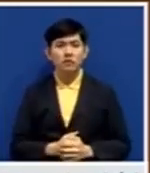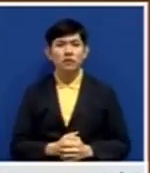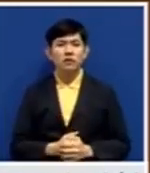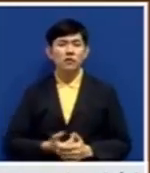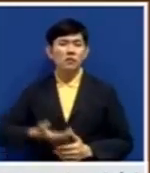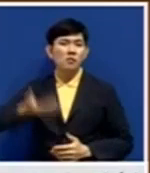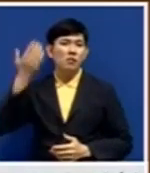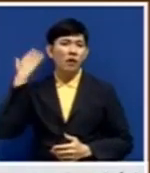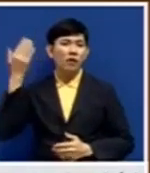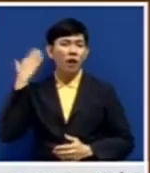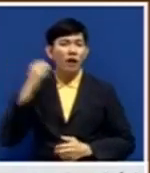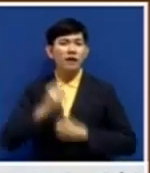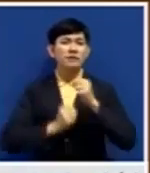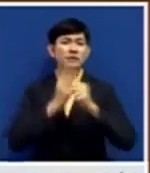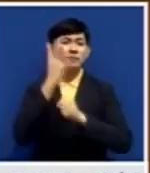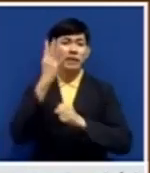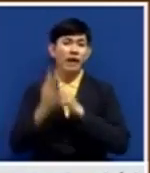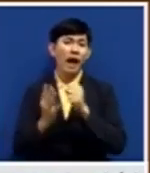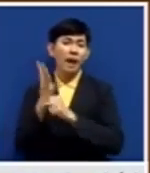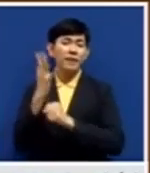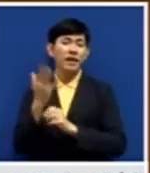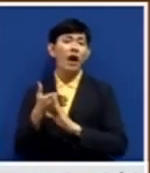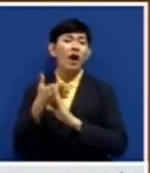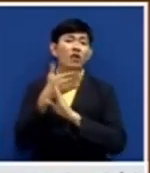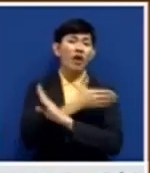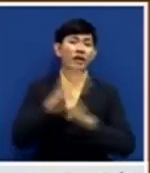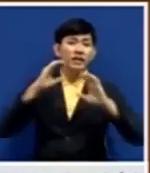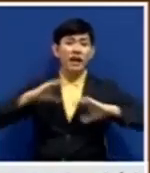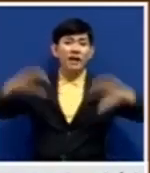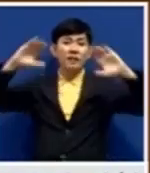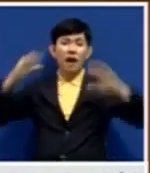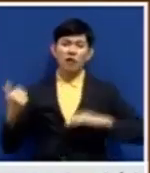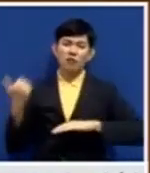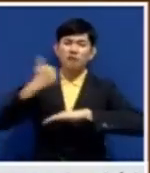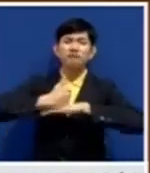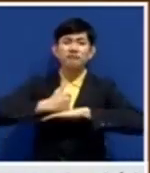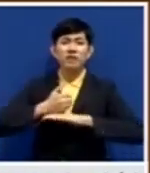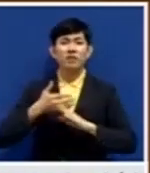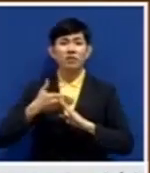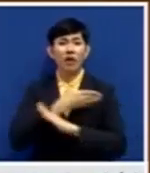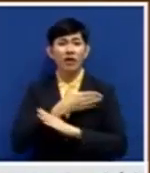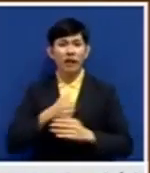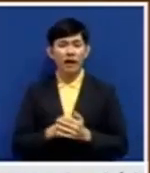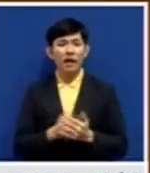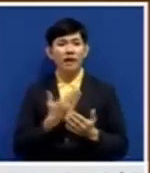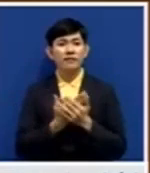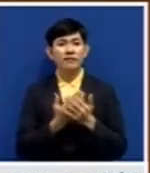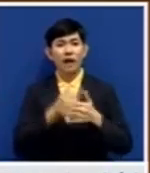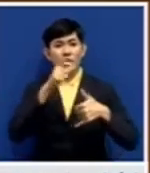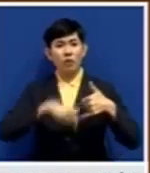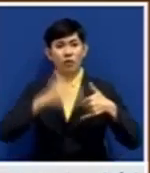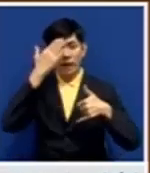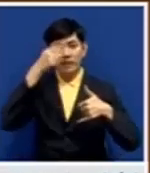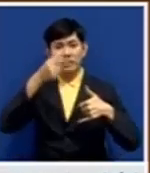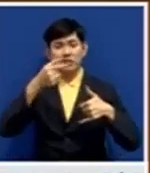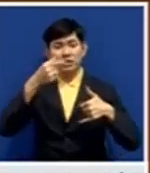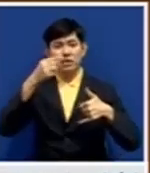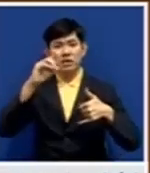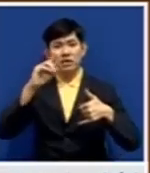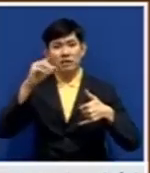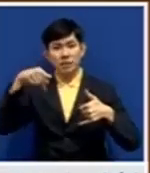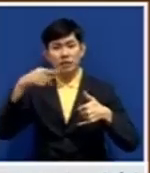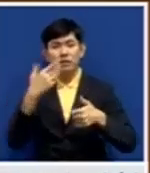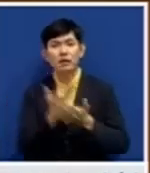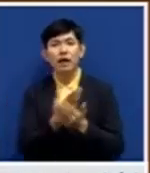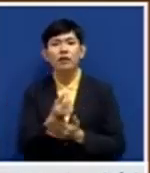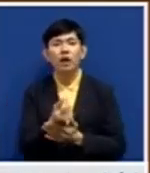สมัย 4-5 ปีก่อนที่รัฐบาลนี้จะเข้ามาเนี่ยตัวหนี้ต่อ GDP เท่าไหร่ครั้